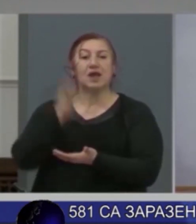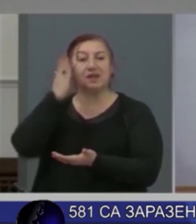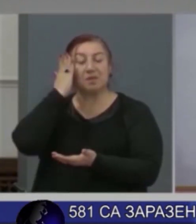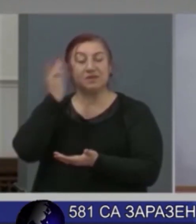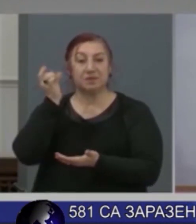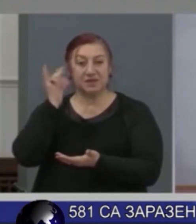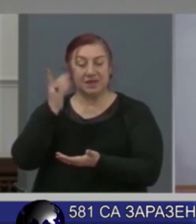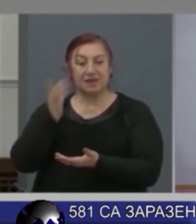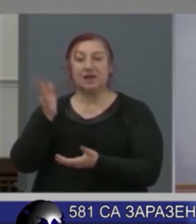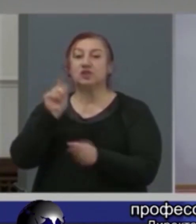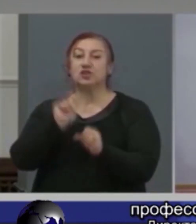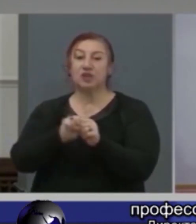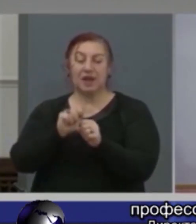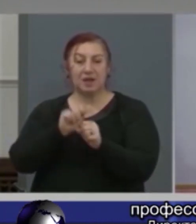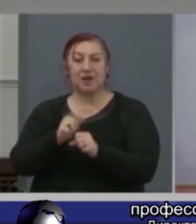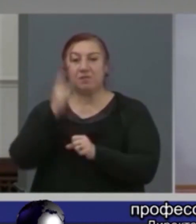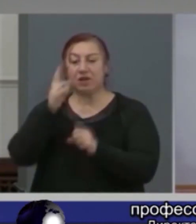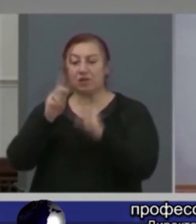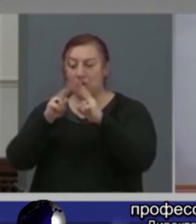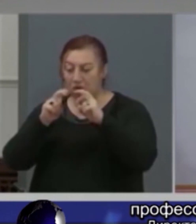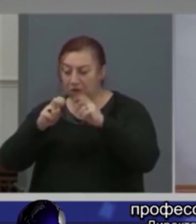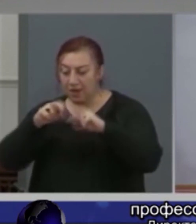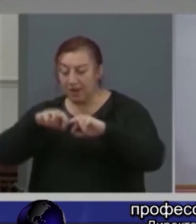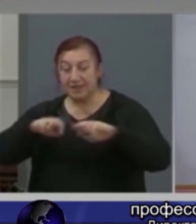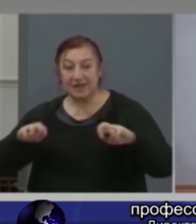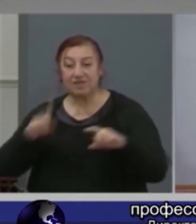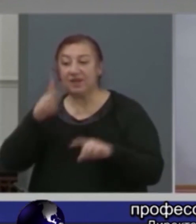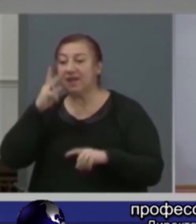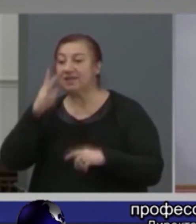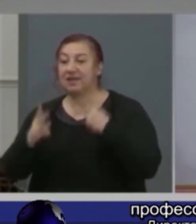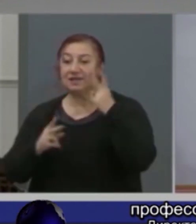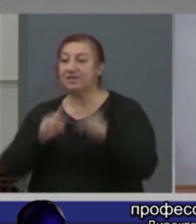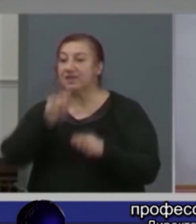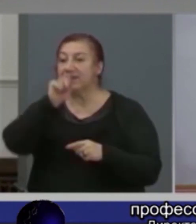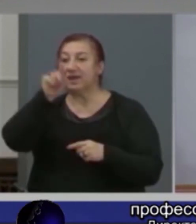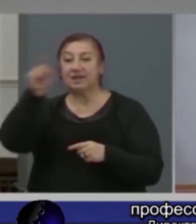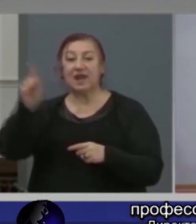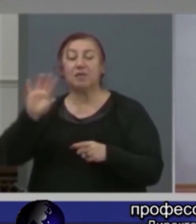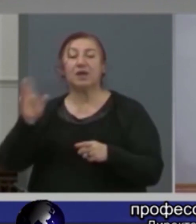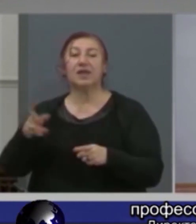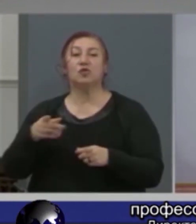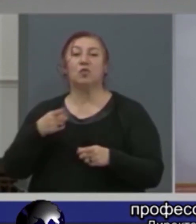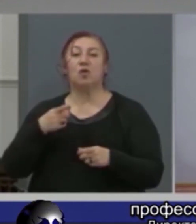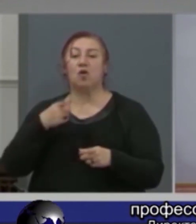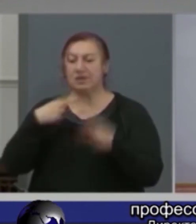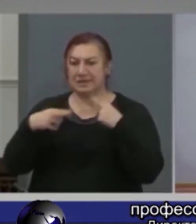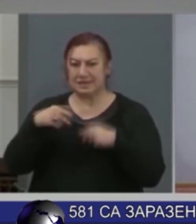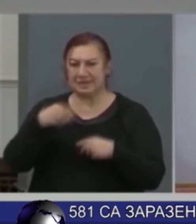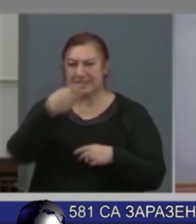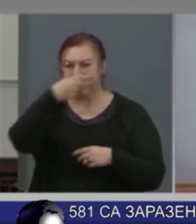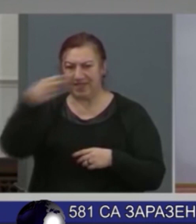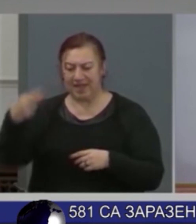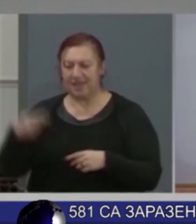Банско. Ще се направи едно изследване да се види там, където по заведения, по места,